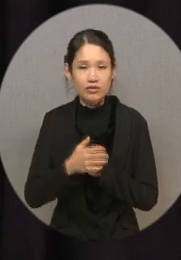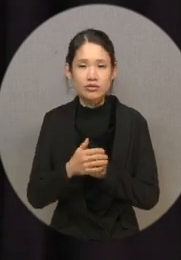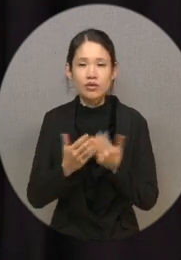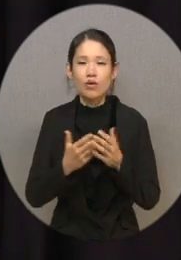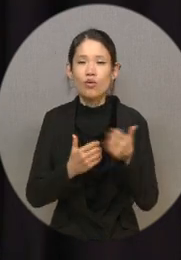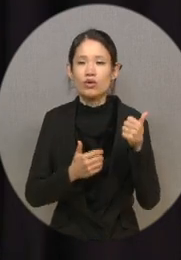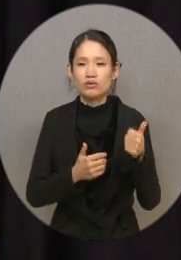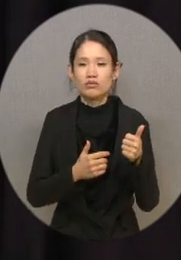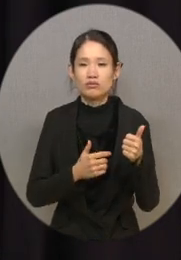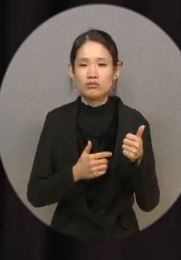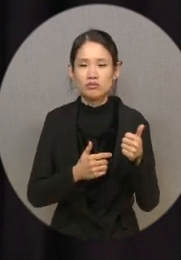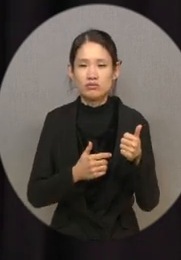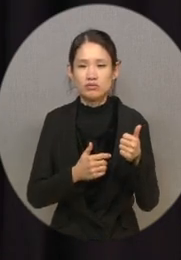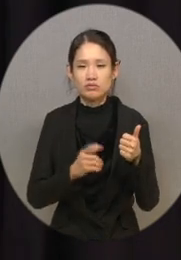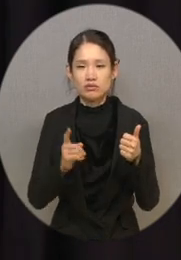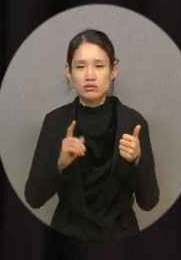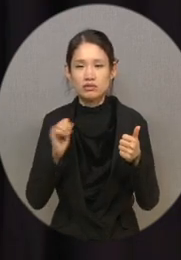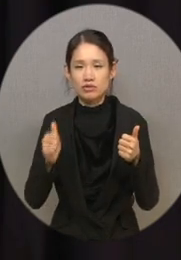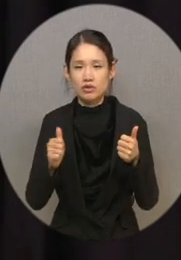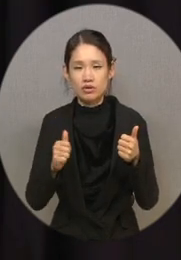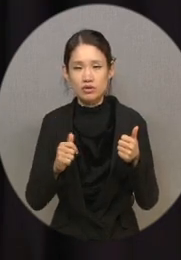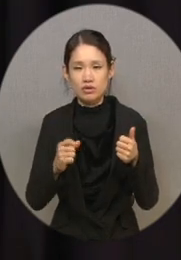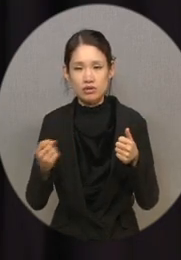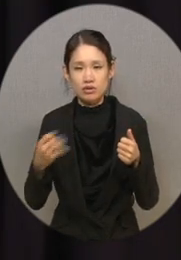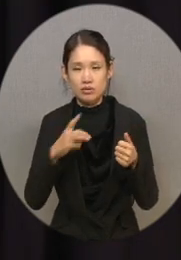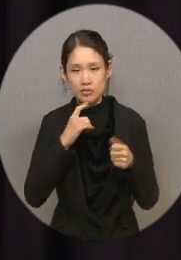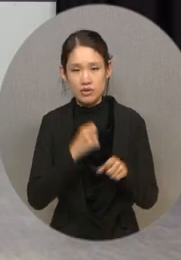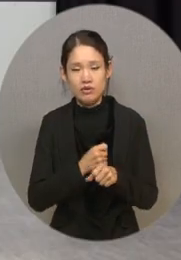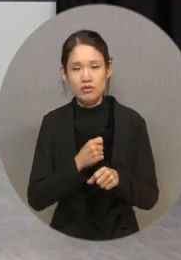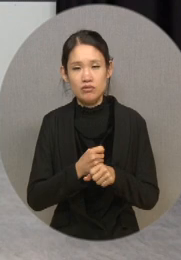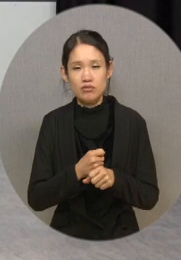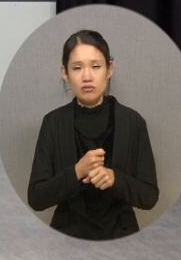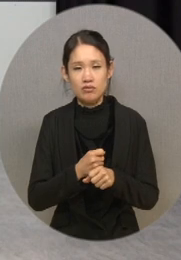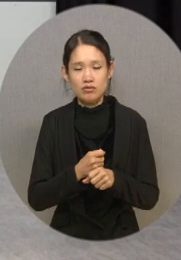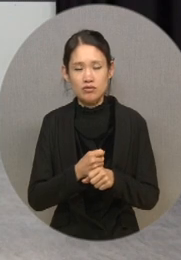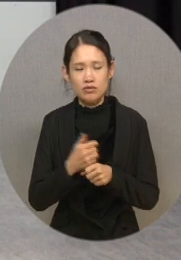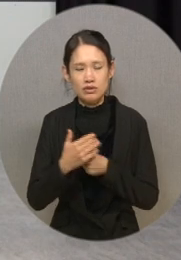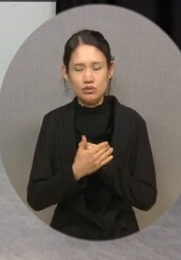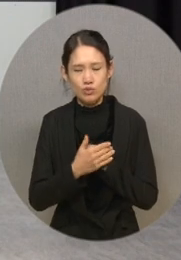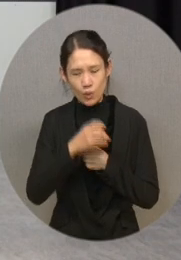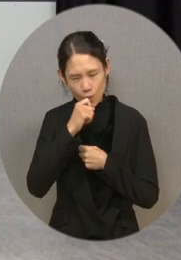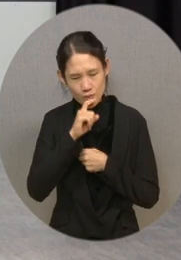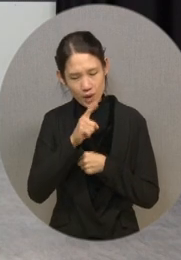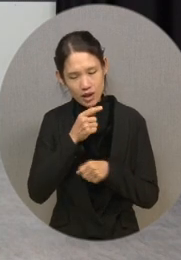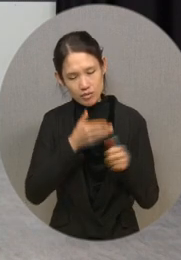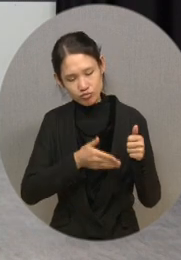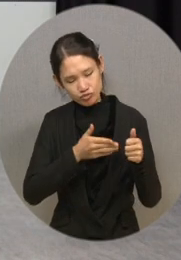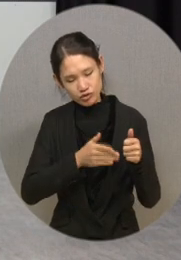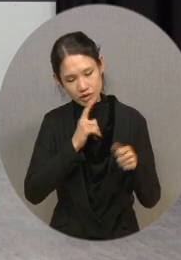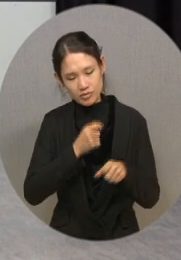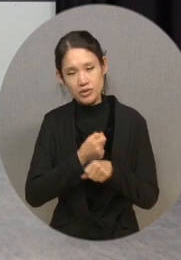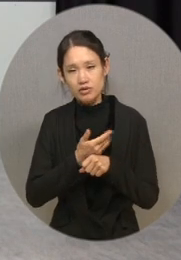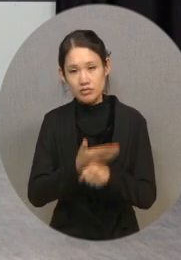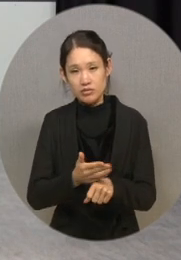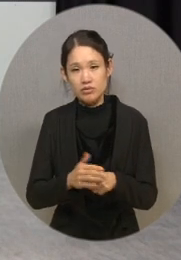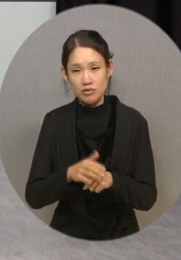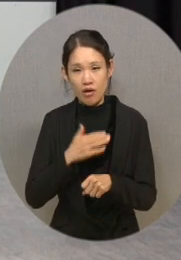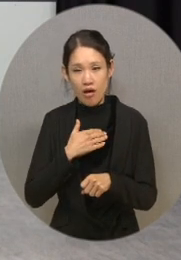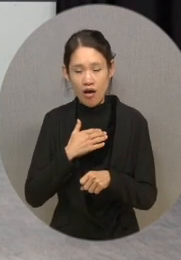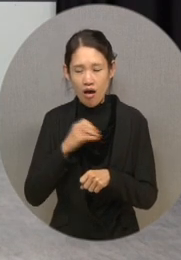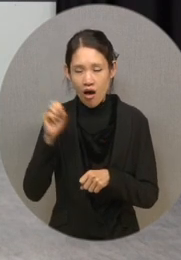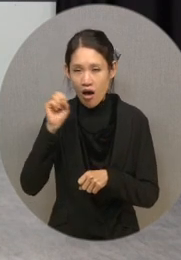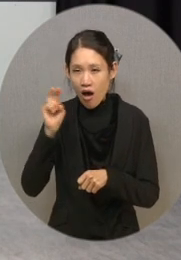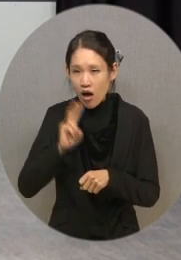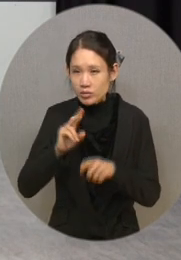원장이 그냥 어떤 장관했으니까 한마디 하고 가시라고 애들한테 덕담을 하래요. 예. 그러니까 갑자기 긴장이